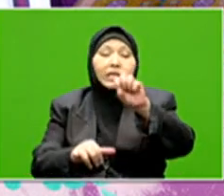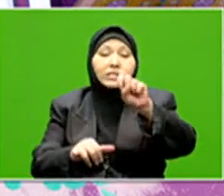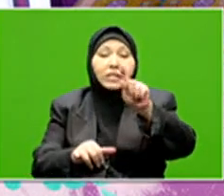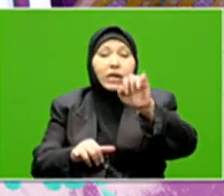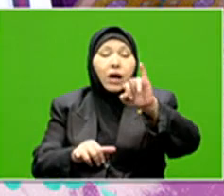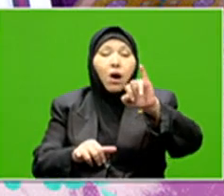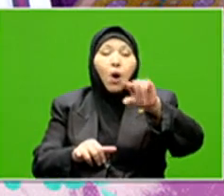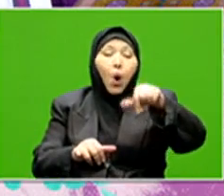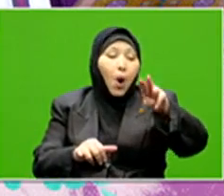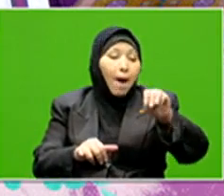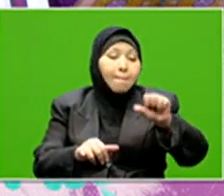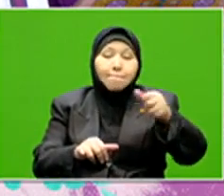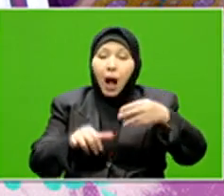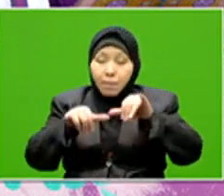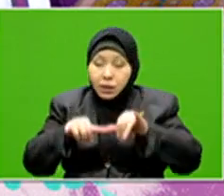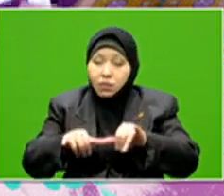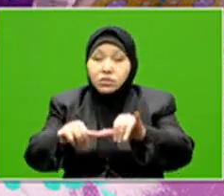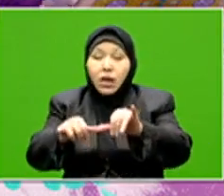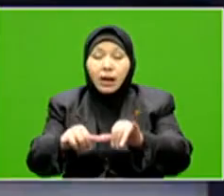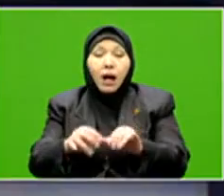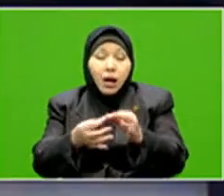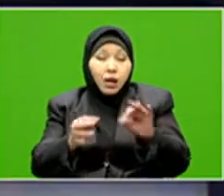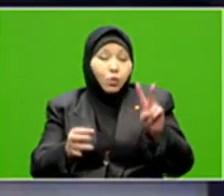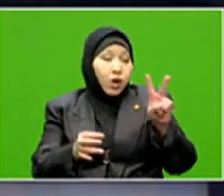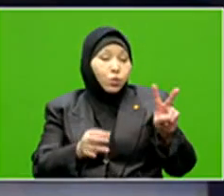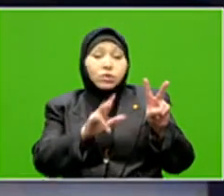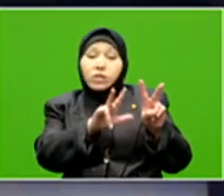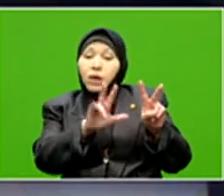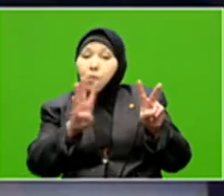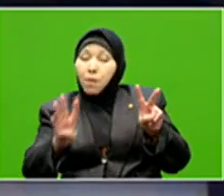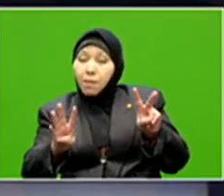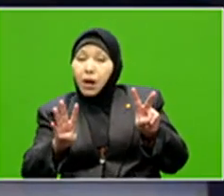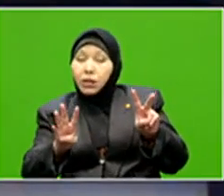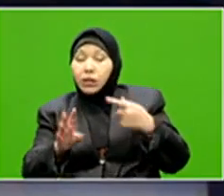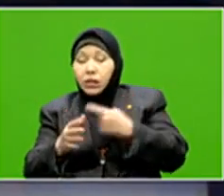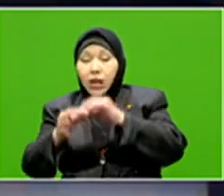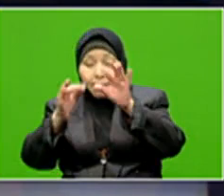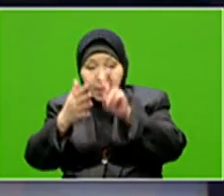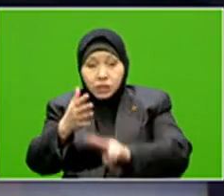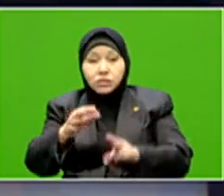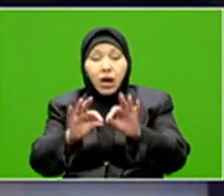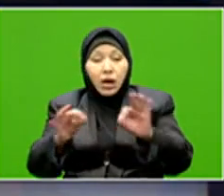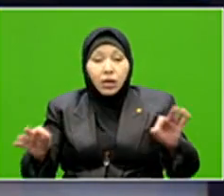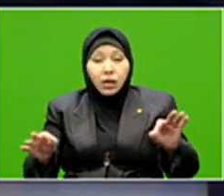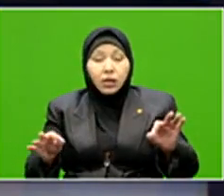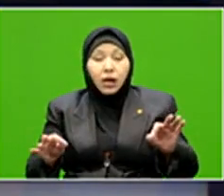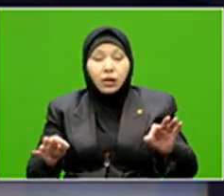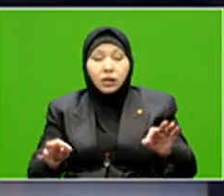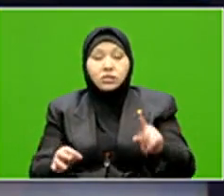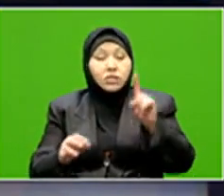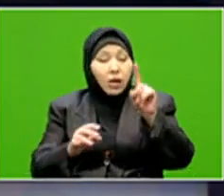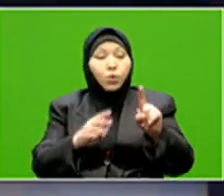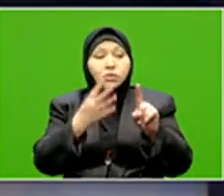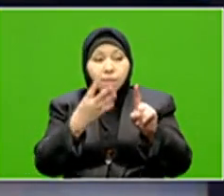ini, berada pada halaman 234, kita nak baca daripada ayat yang ke